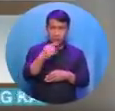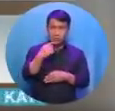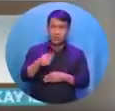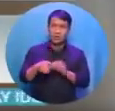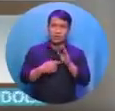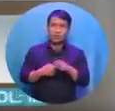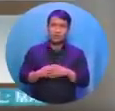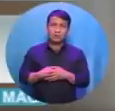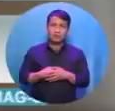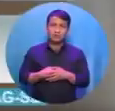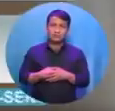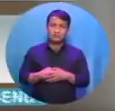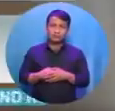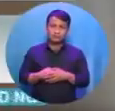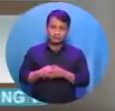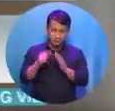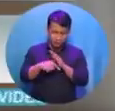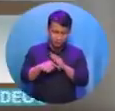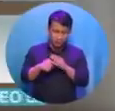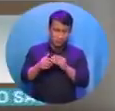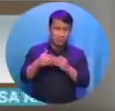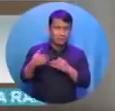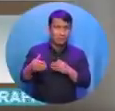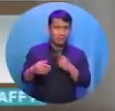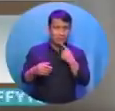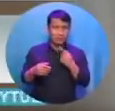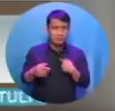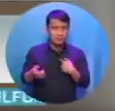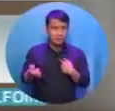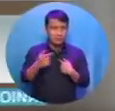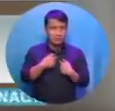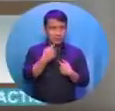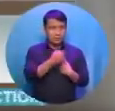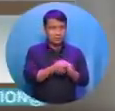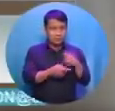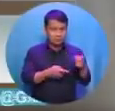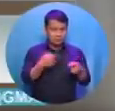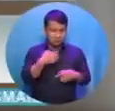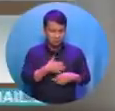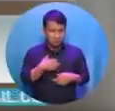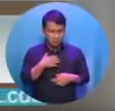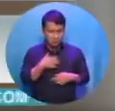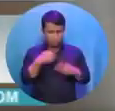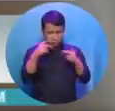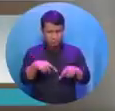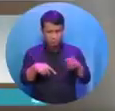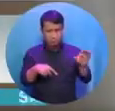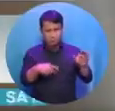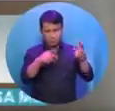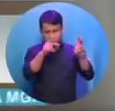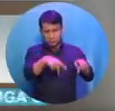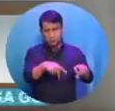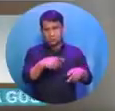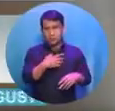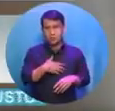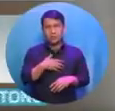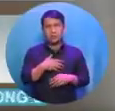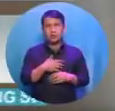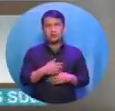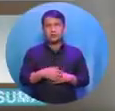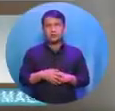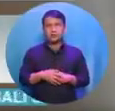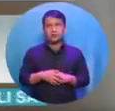Okay. Ngayon po, nagsalita po ako kay Hepe na may re-reklamo po akong tao. Alright. Ngayon po,